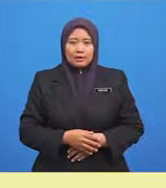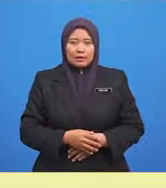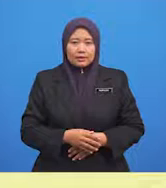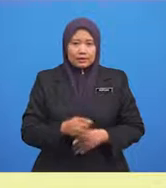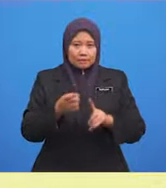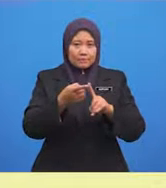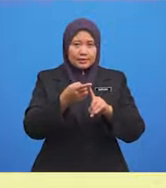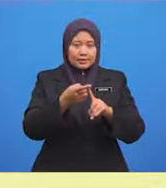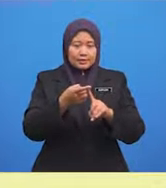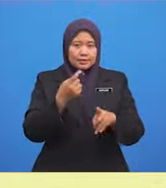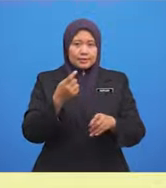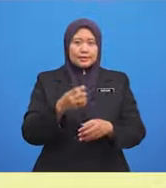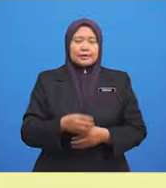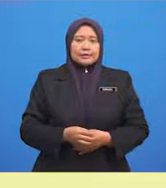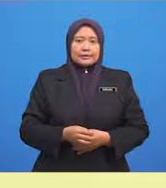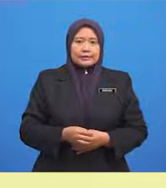daripada kaca.